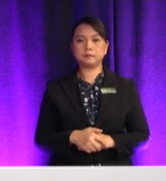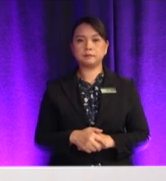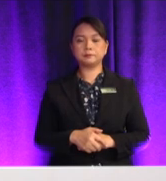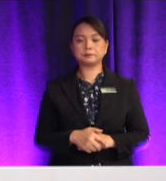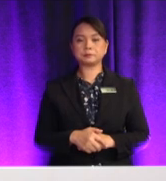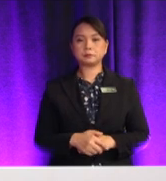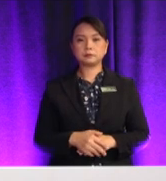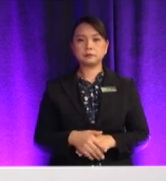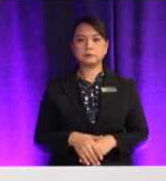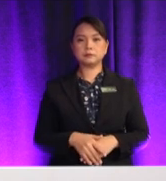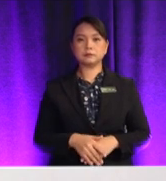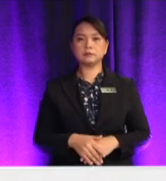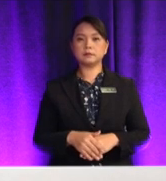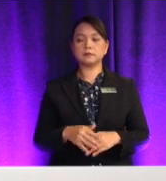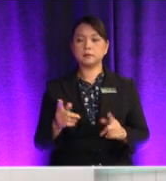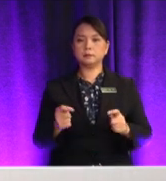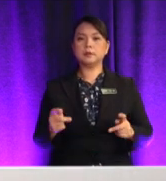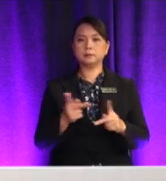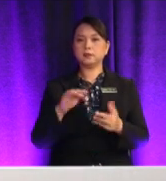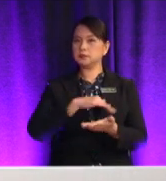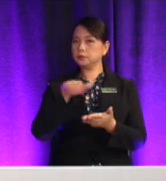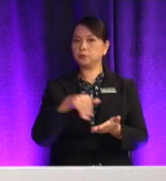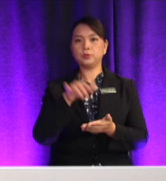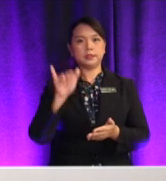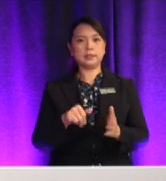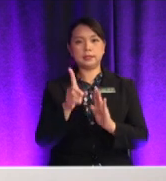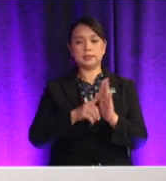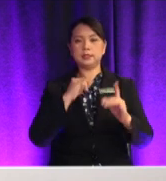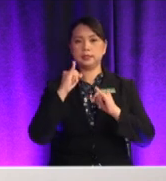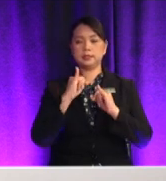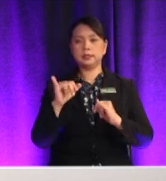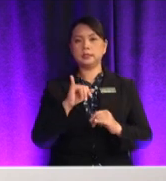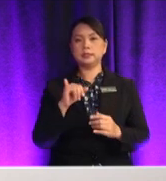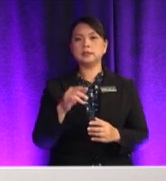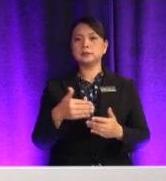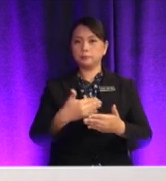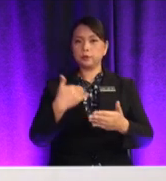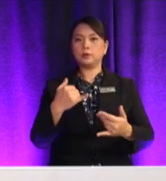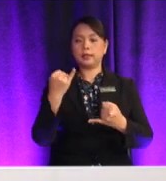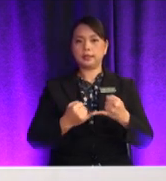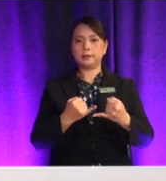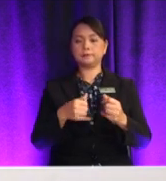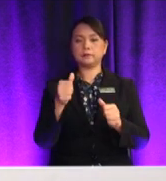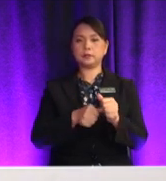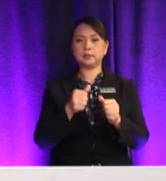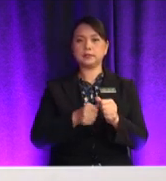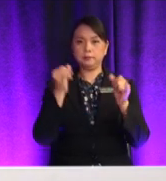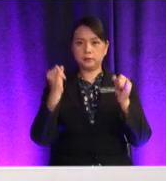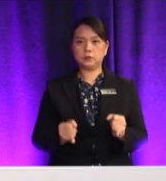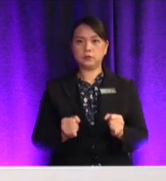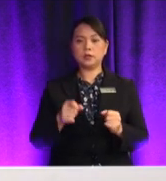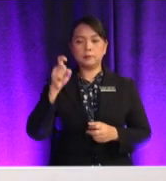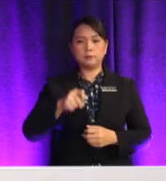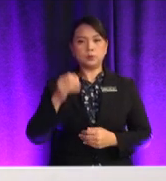Terima kasih kepada semua tetamu yang ditemuramah. Sebelum saya akhiri temuramah ini, setiap individu perlu mengenali dan